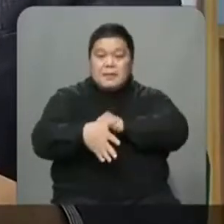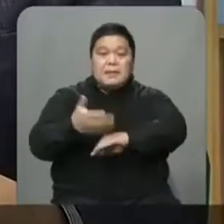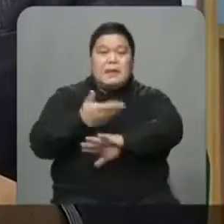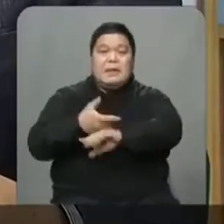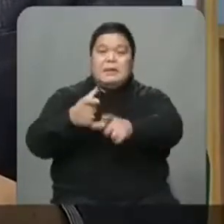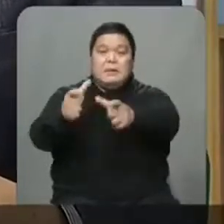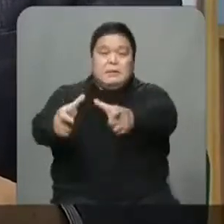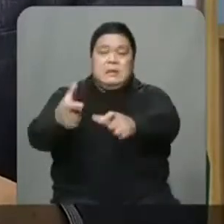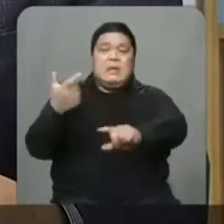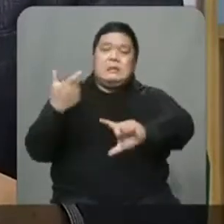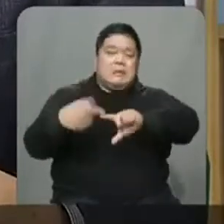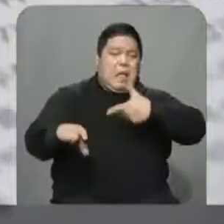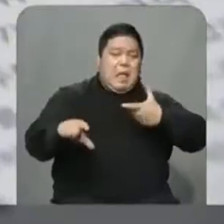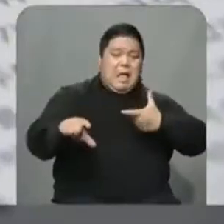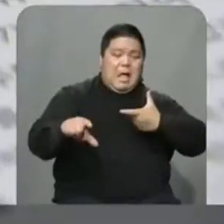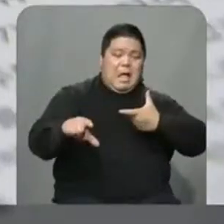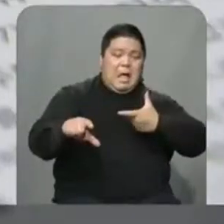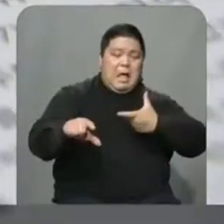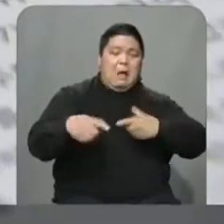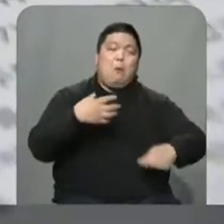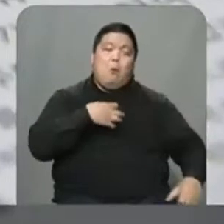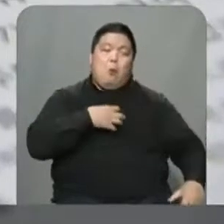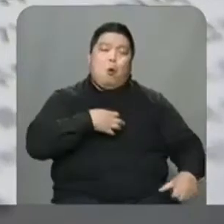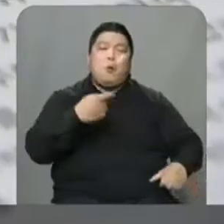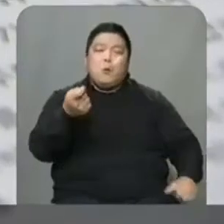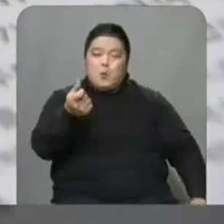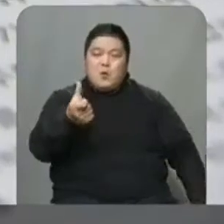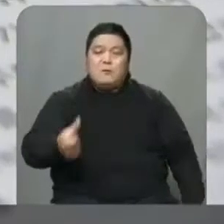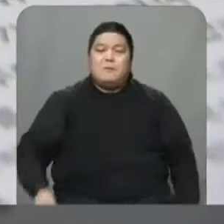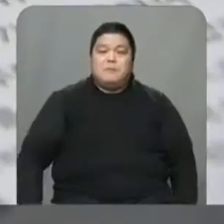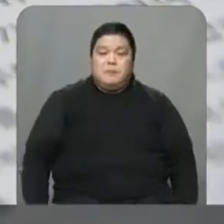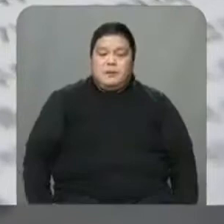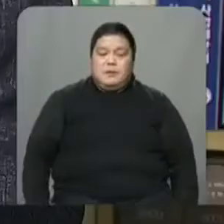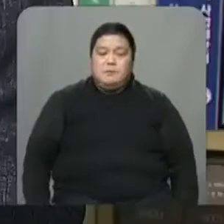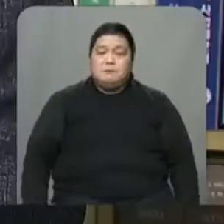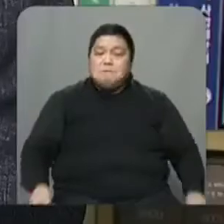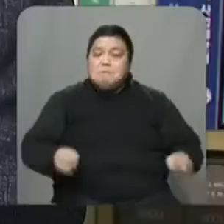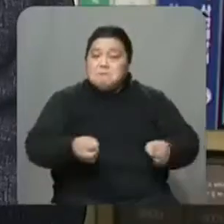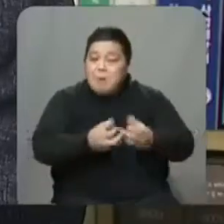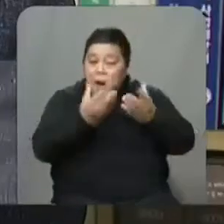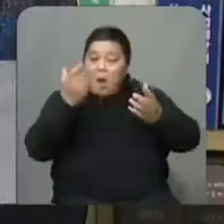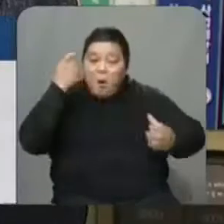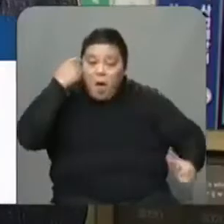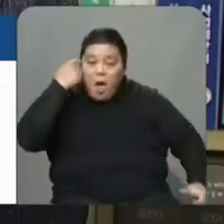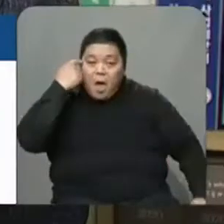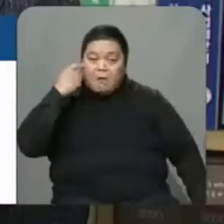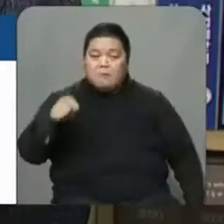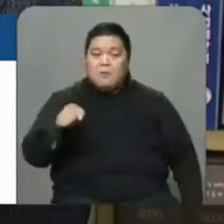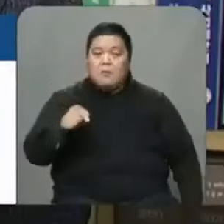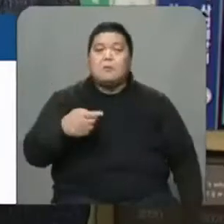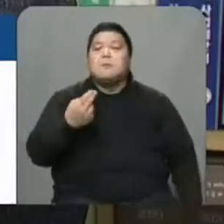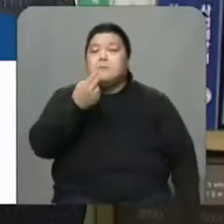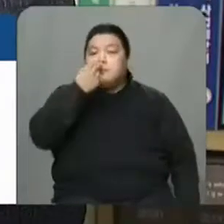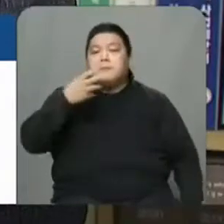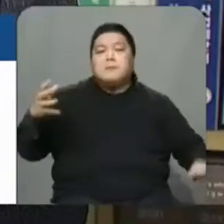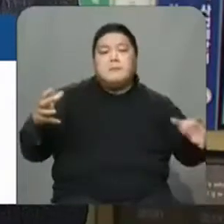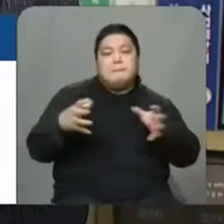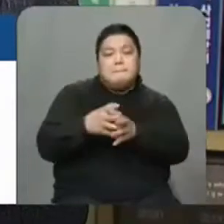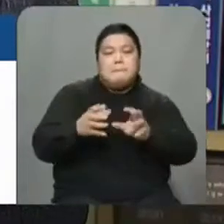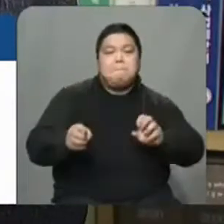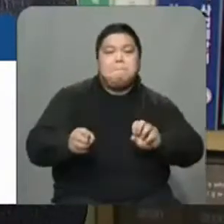위험성이 현저히 낮다는 입장입니다. 수소가 이제 폭발한다는 것은 수소에 산소가 결합이 돼야지만